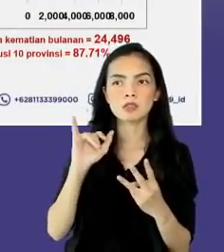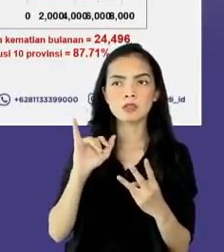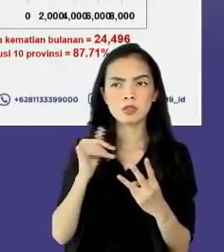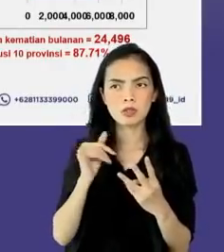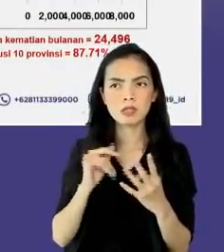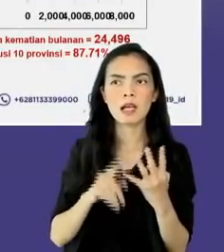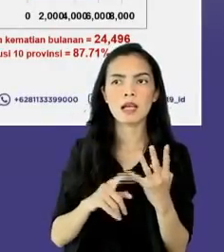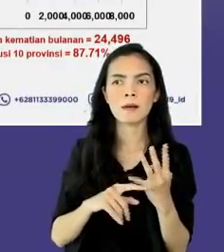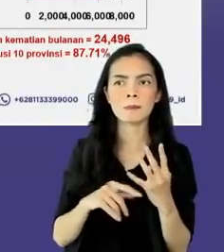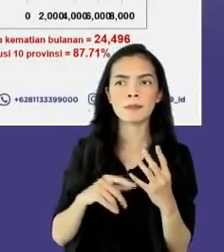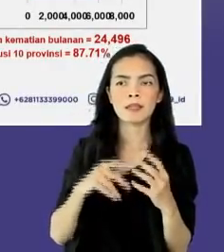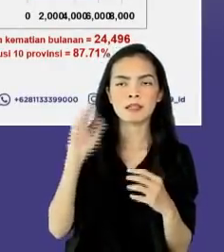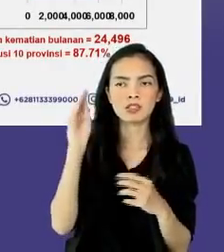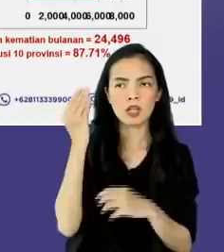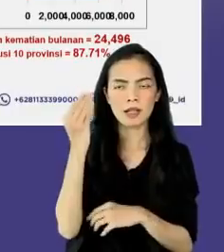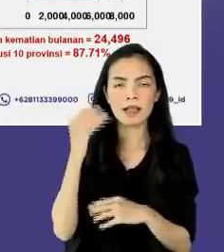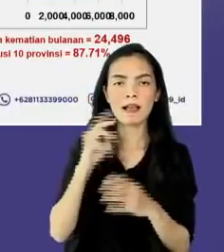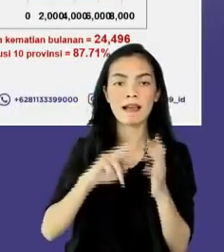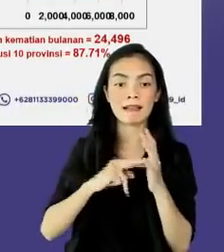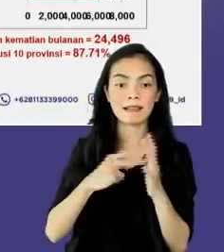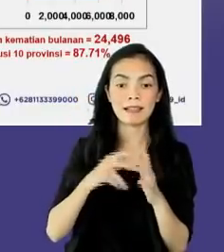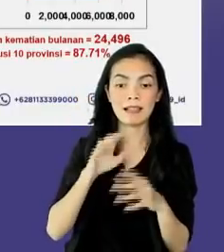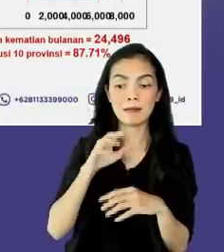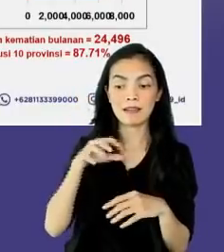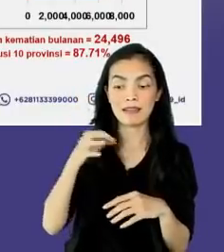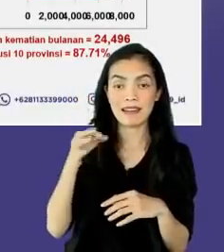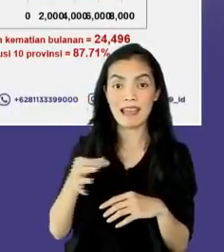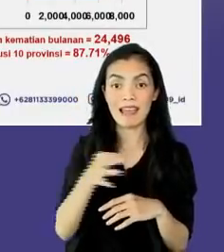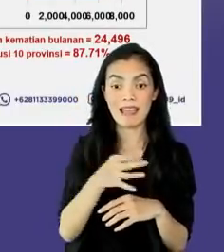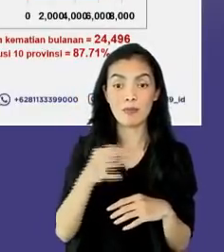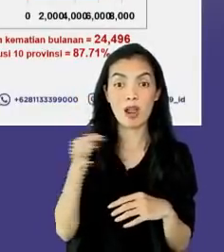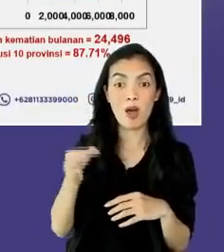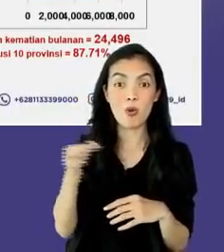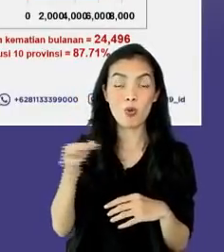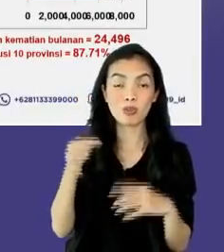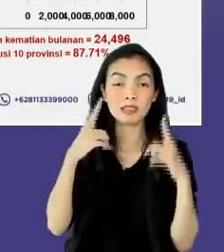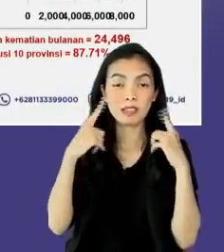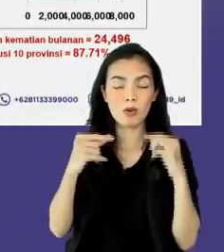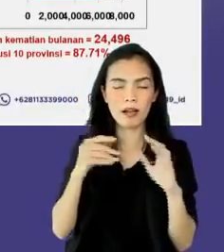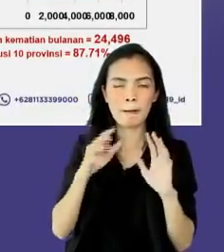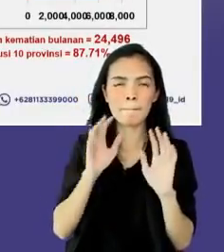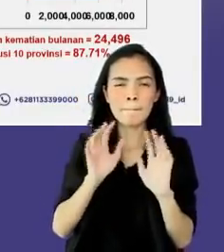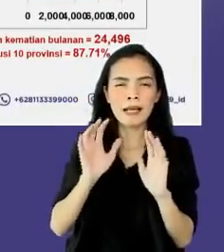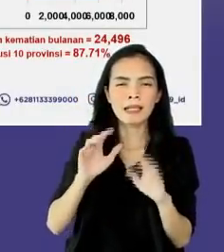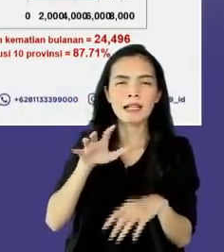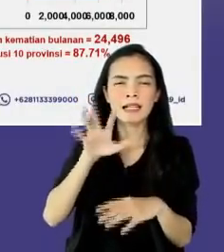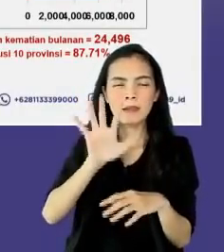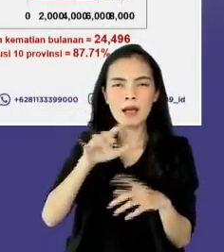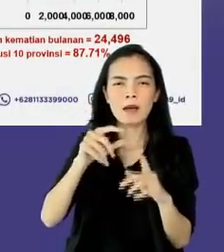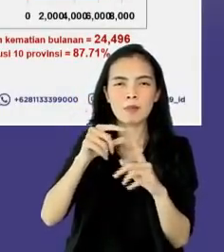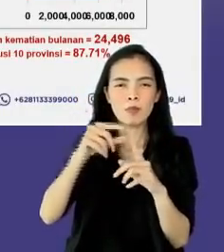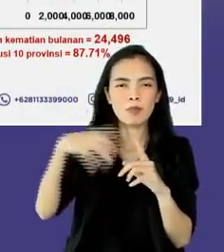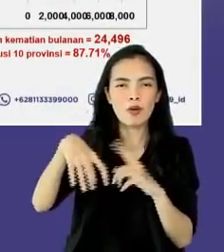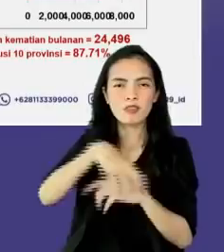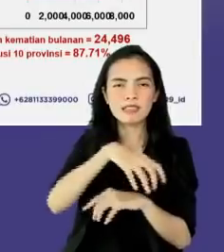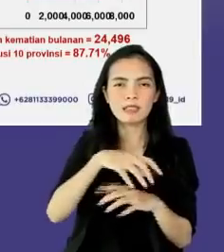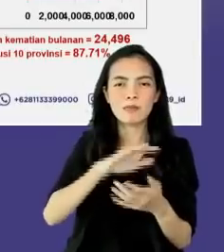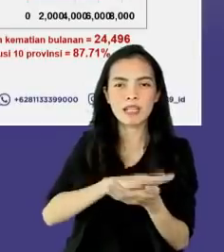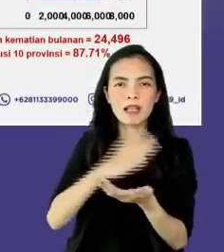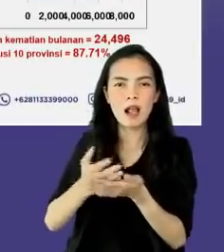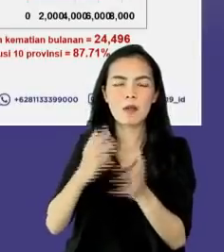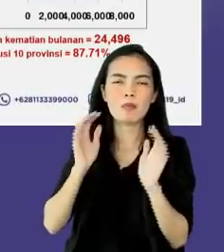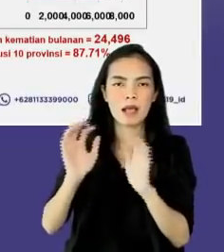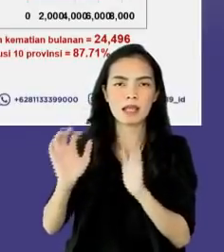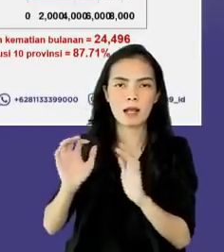kalau kita lihat 5 provinsi di Pulau Jawa memang menyumbangkan angka kematian tertinggi di bulan Juli. Dan ini sama